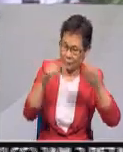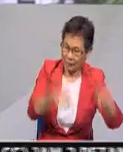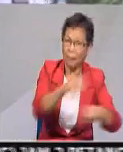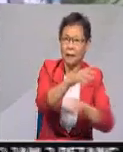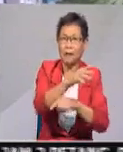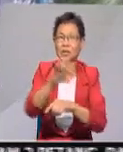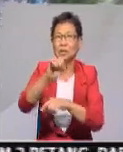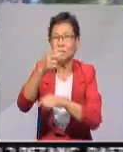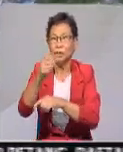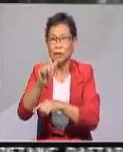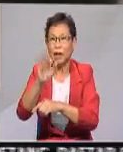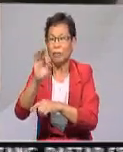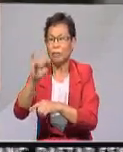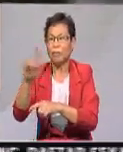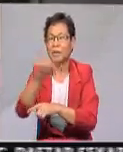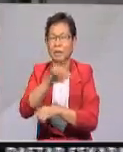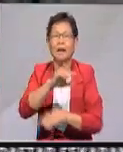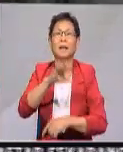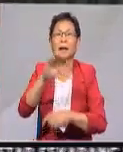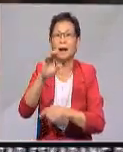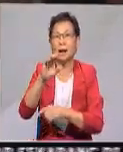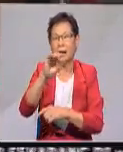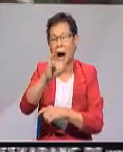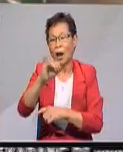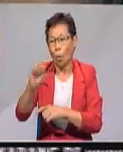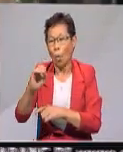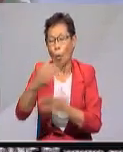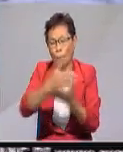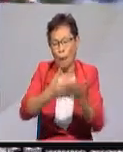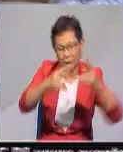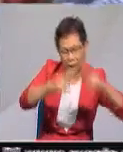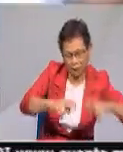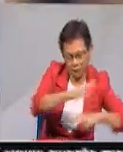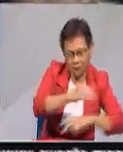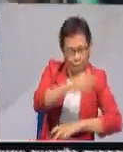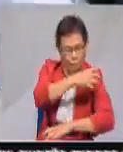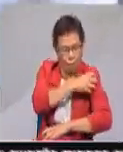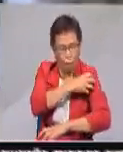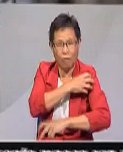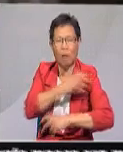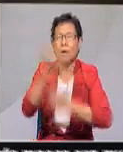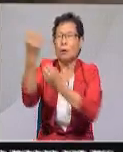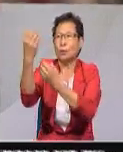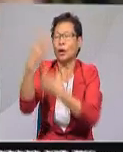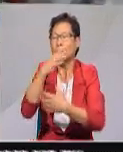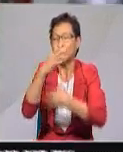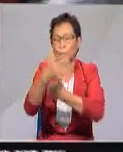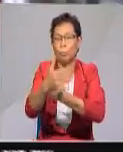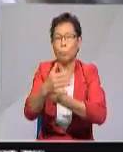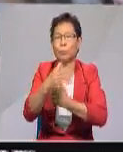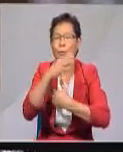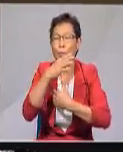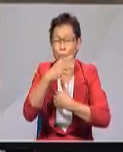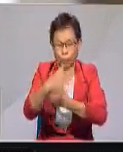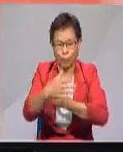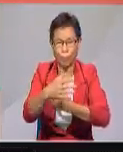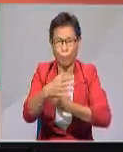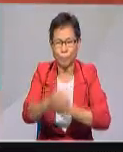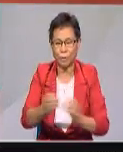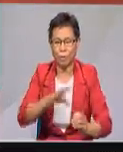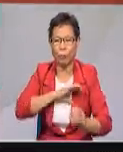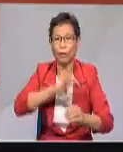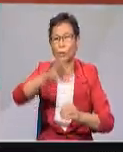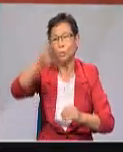Ghazali dan Pegawai Penyiasat Kanan Bahagian Siasatan dan Penguatkuasaan Trafik Ibu Pejabat Polis Daerah Johor Bahru